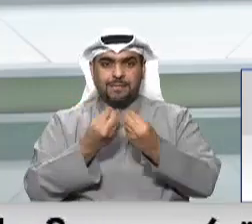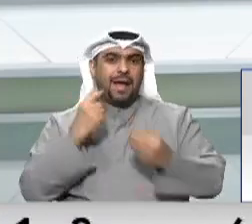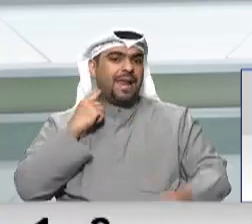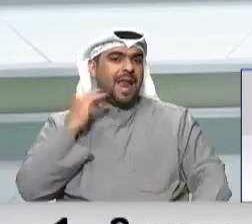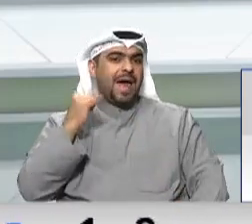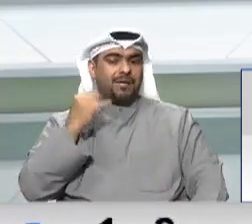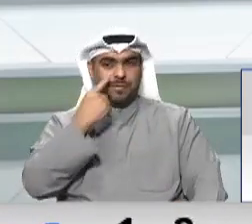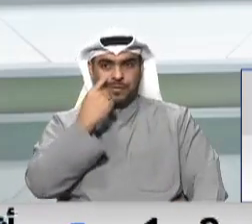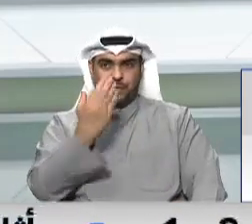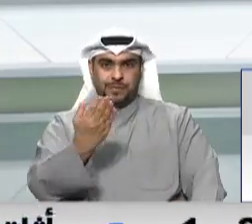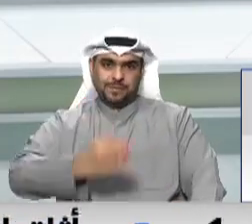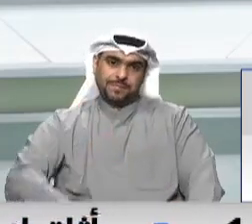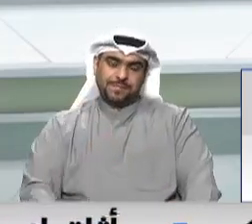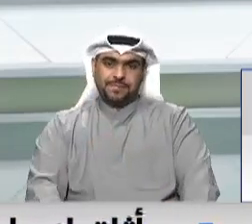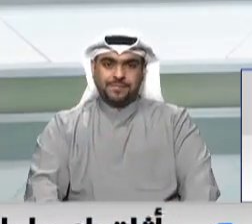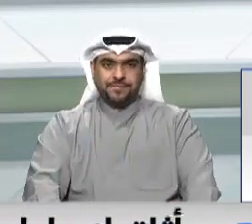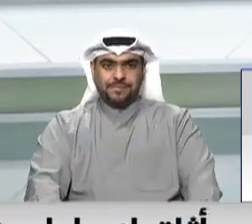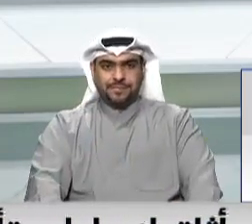سياق التقرير الآتي.